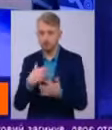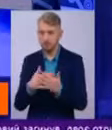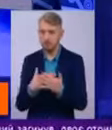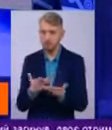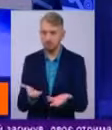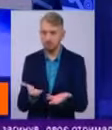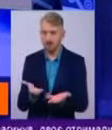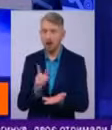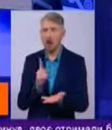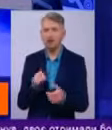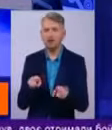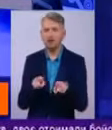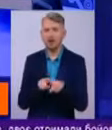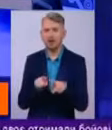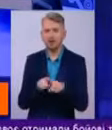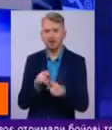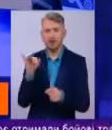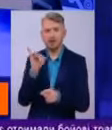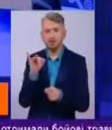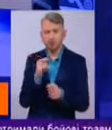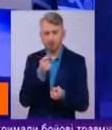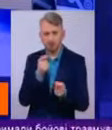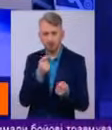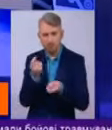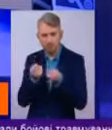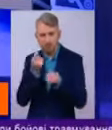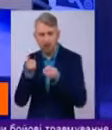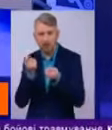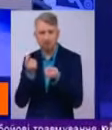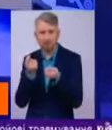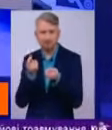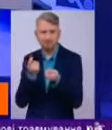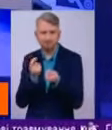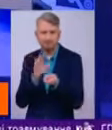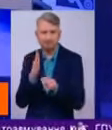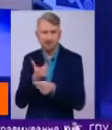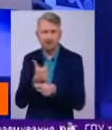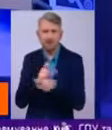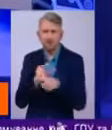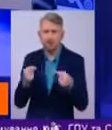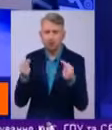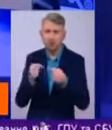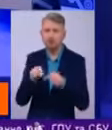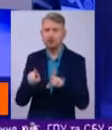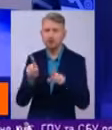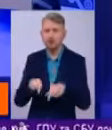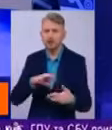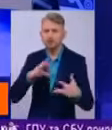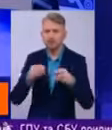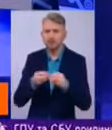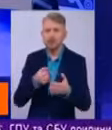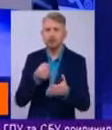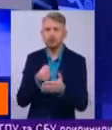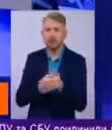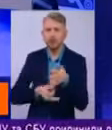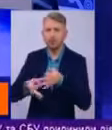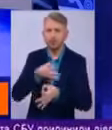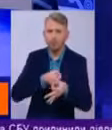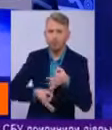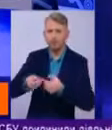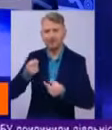ось ці такі певні історичні моменти, так? Не надто точні. Вони ж теж призводять до обговорень,